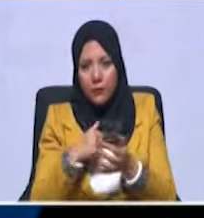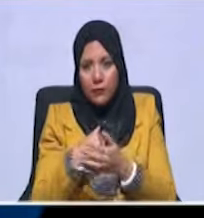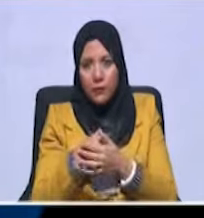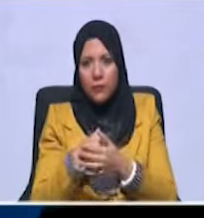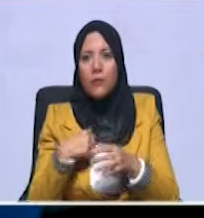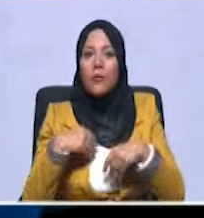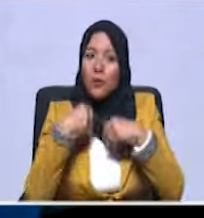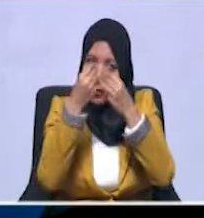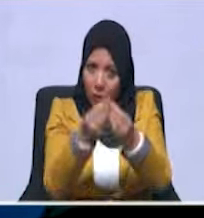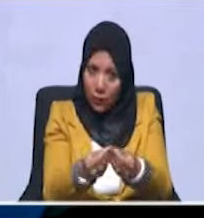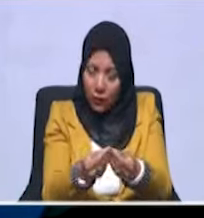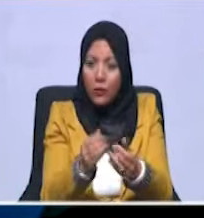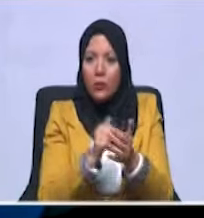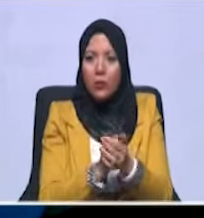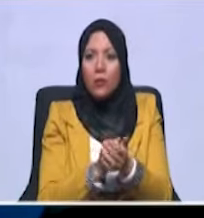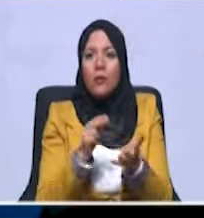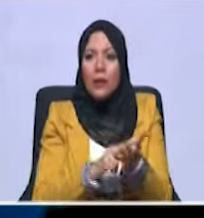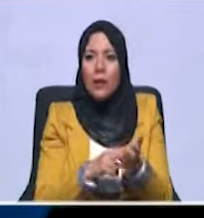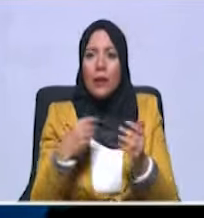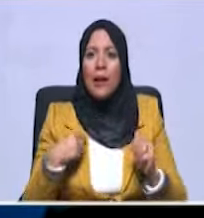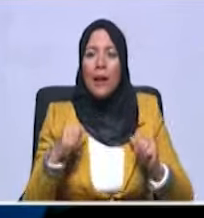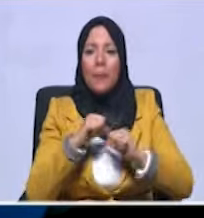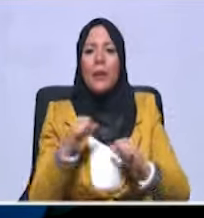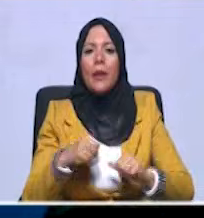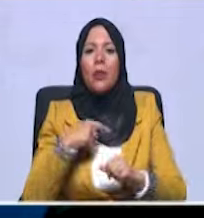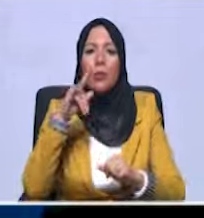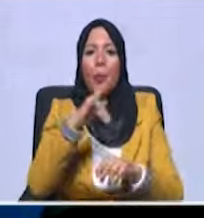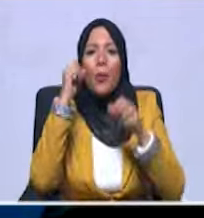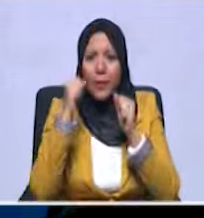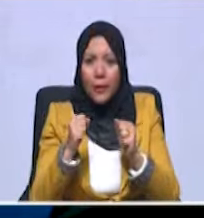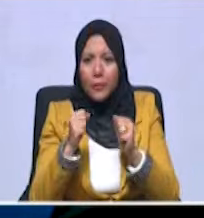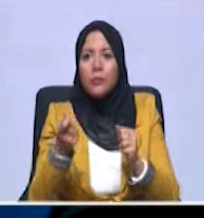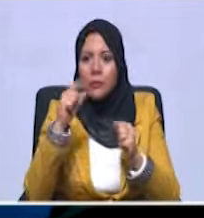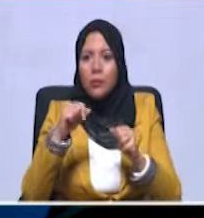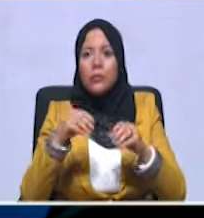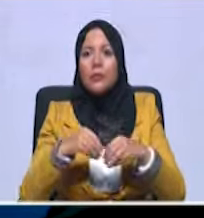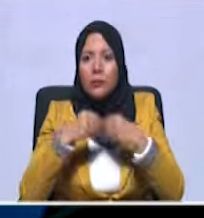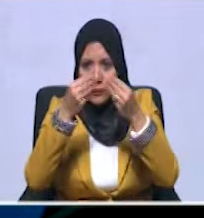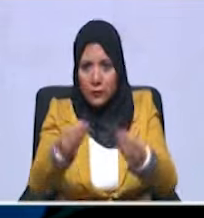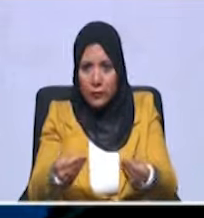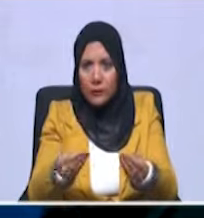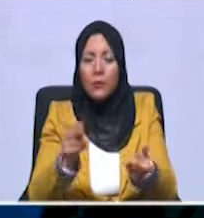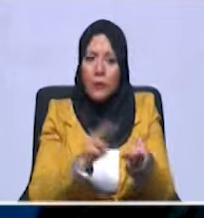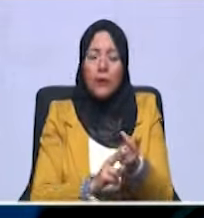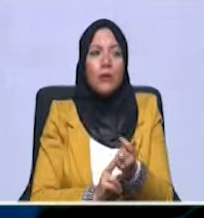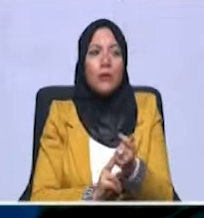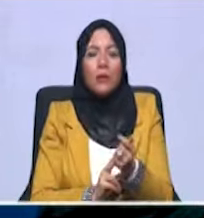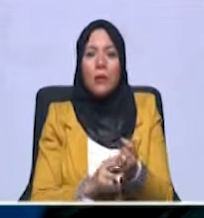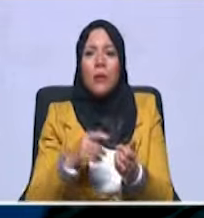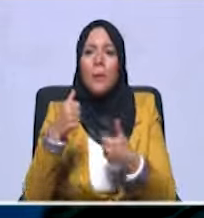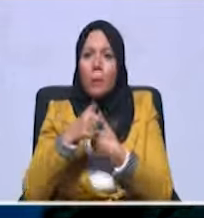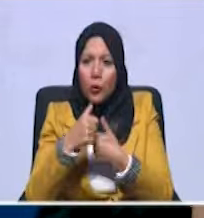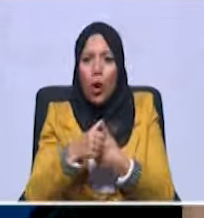فدول اهديتهم. وكان عندي اظن بدلتين انا كنت بحبهم قوي، فدول برضو اهديتهم. وبعدين اهديت بقى